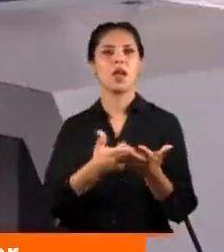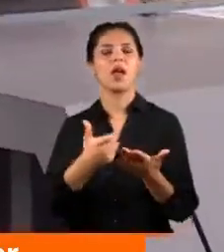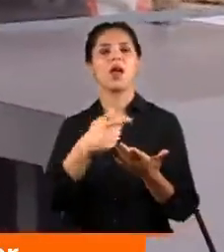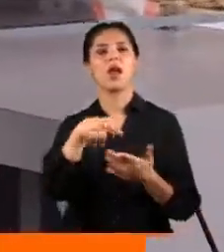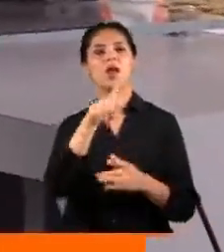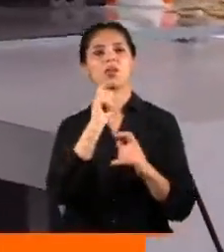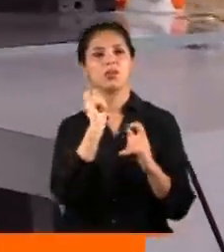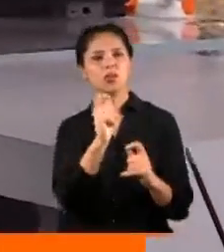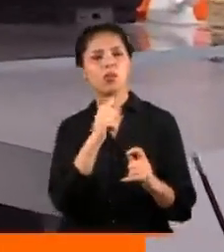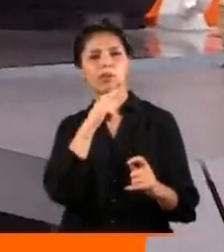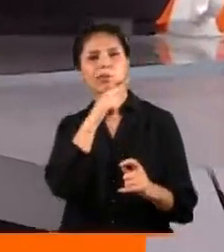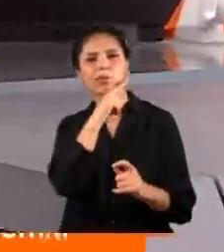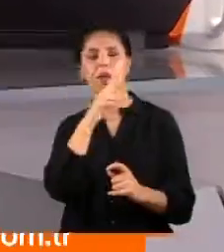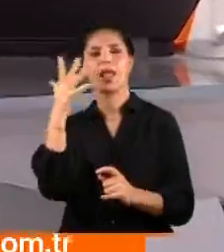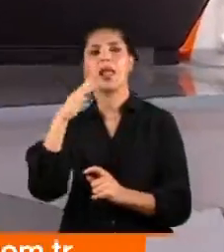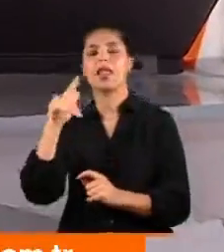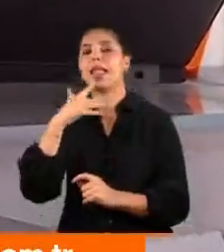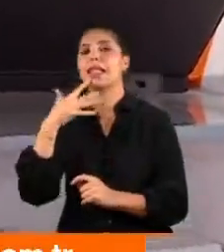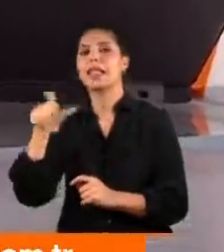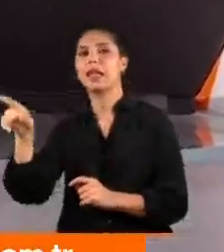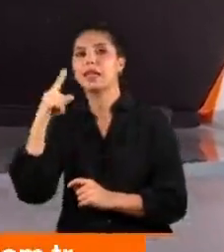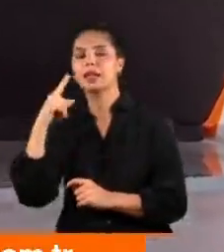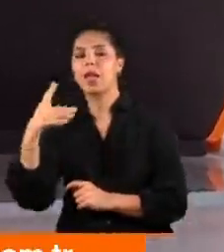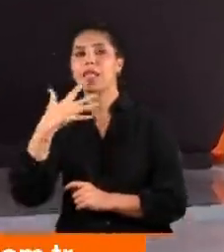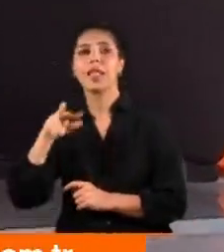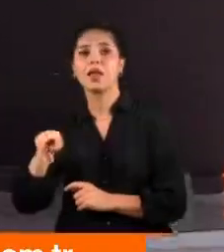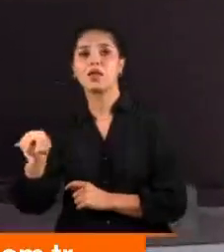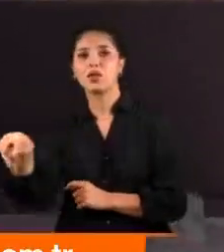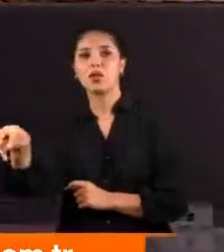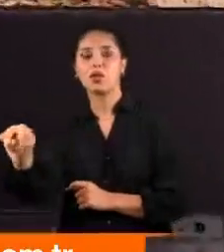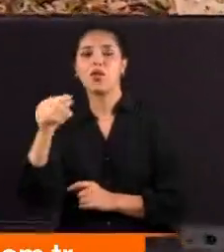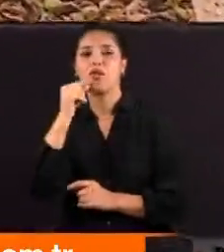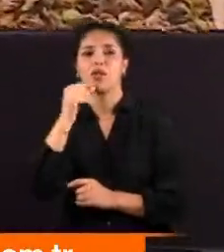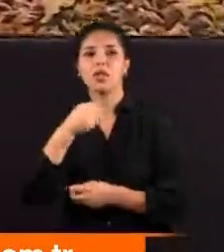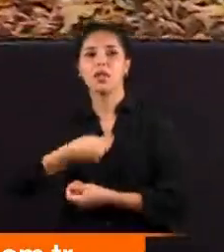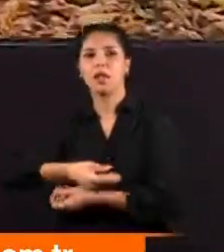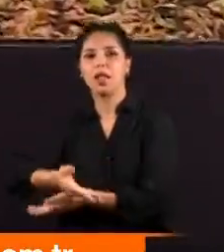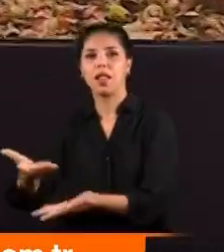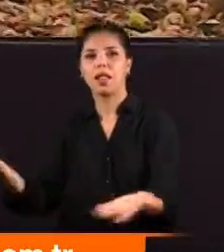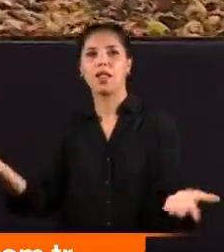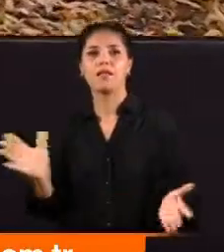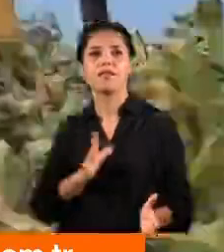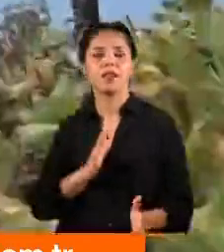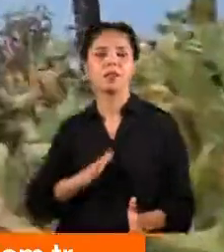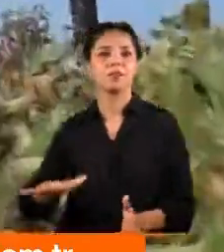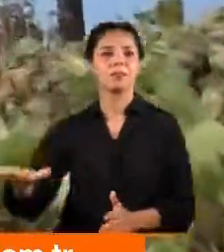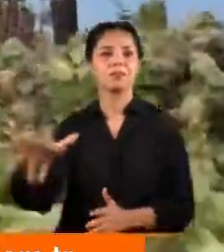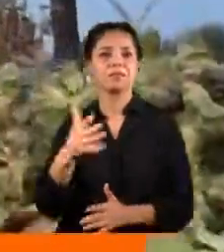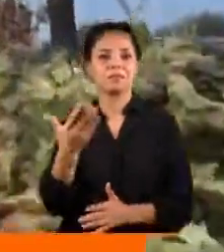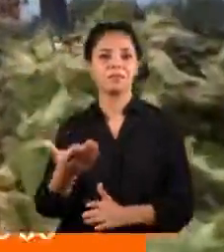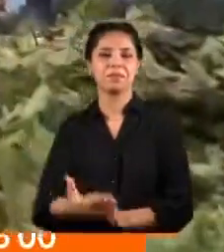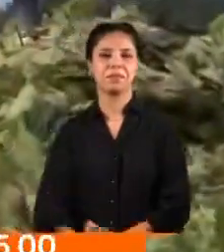engebeli olunca üretici yine Karadeniz sahil yoluna yöneldi. Sahil yolu serilen fındıklarla kaplandı.